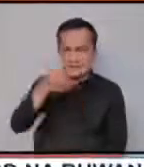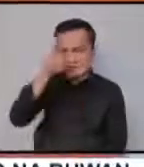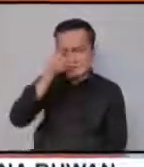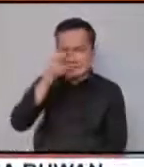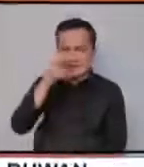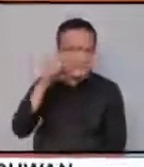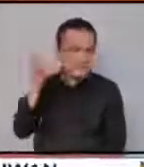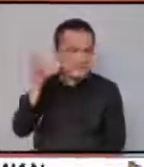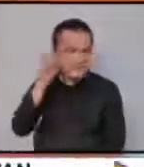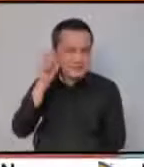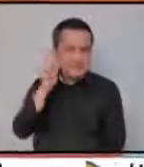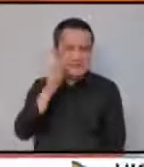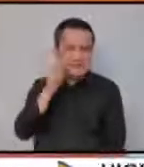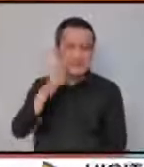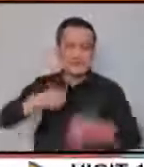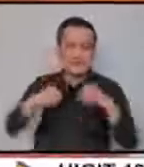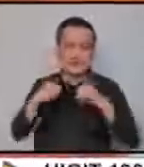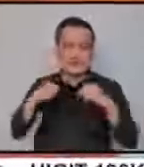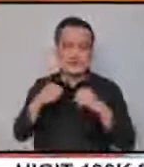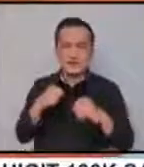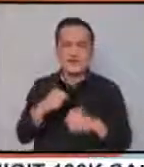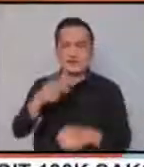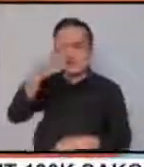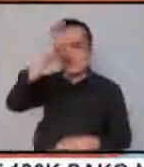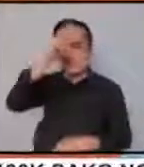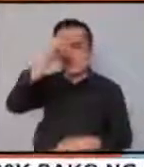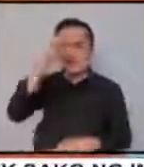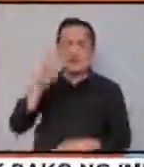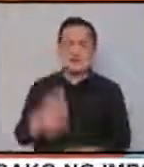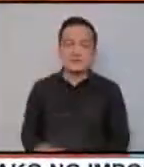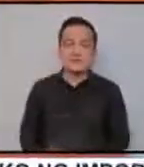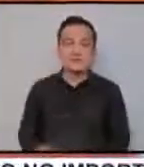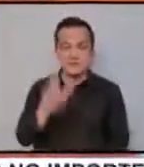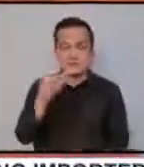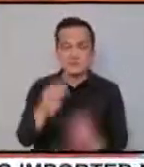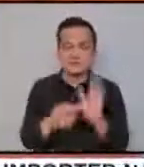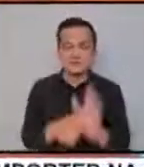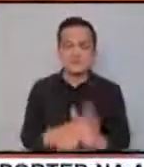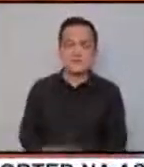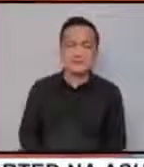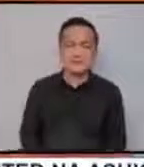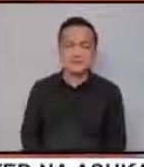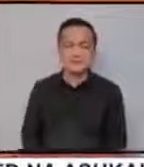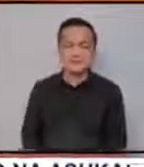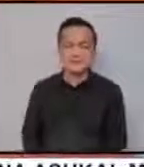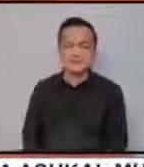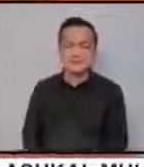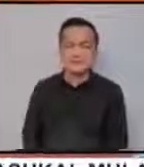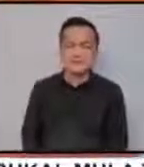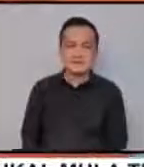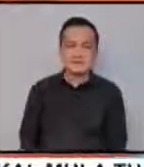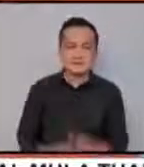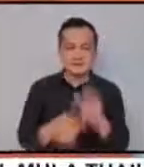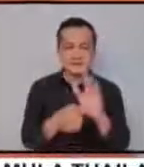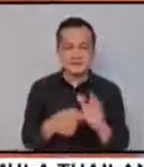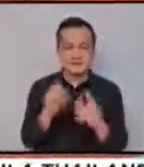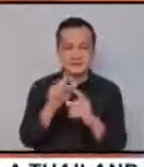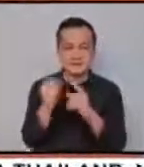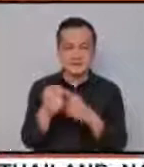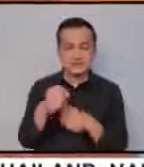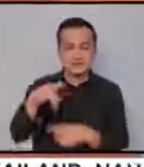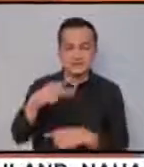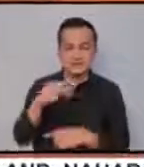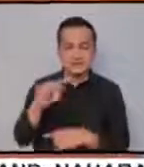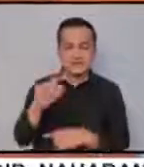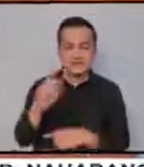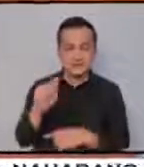So mamaya, abangan niyo po yung manok na yung papakita ko po sa inyo. Pero ito, silipin na po natin. Lagay ng sitwasyon ng trapiko ngayon dyan sa bahagi ng Philco sa Commonwealth